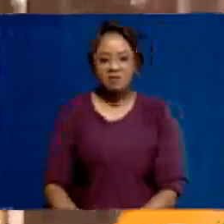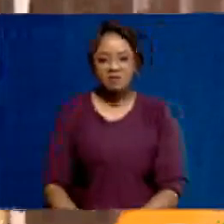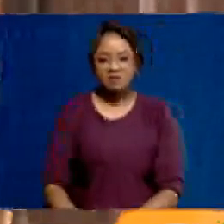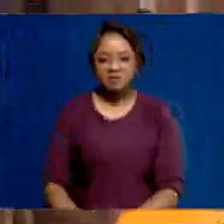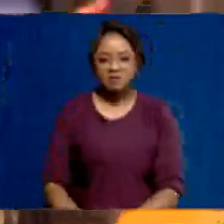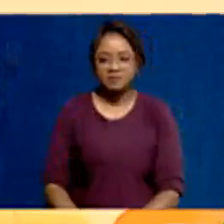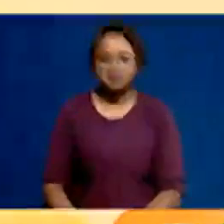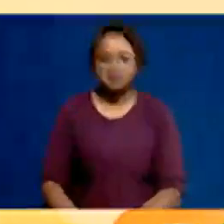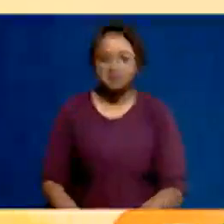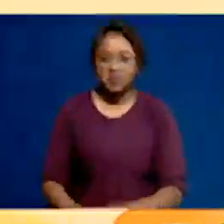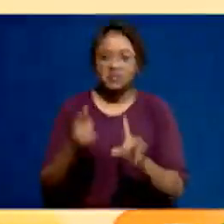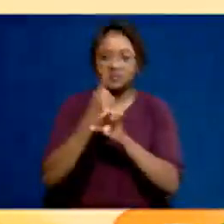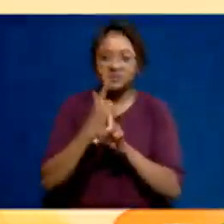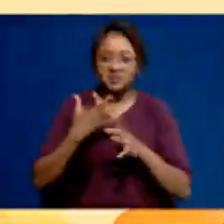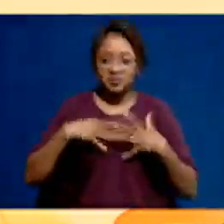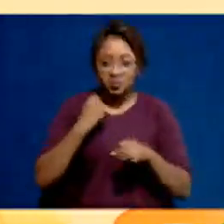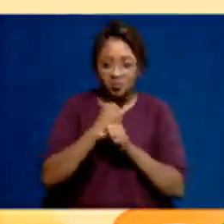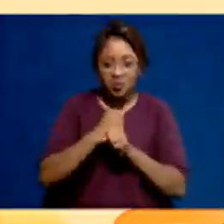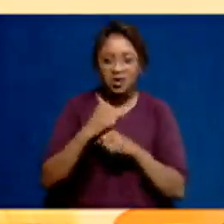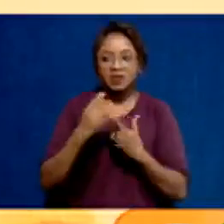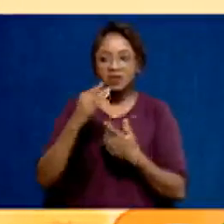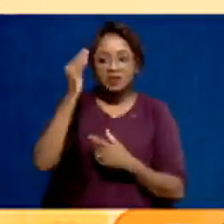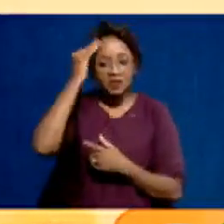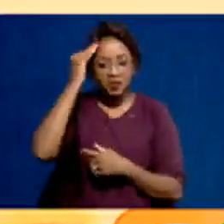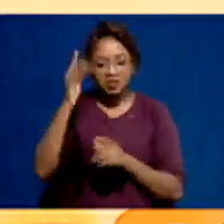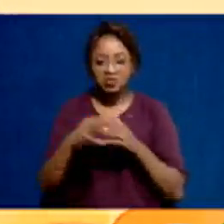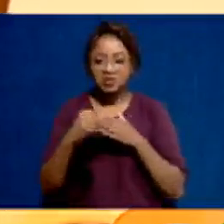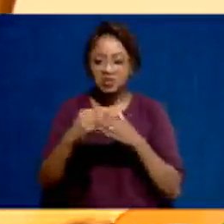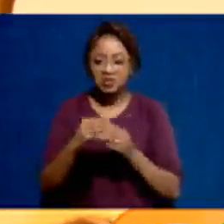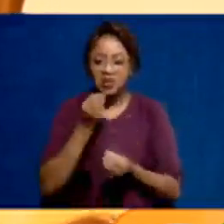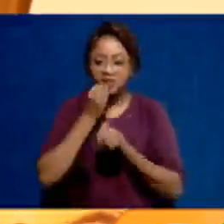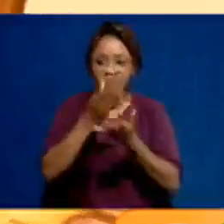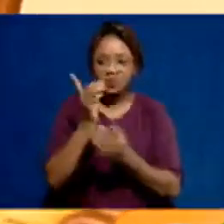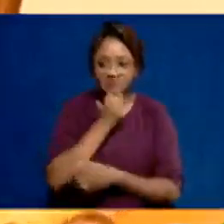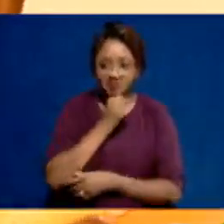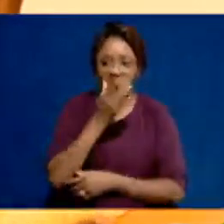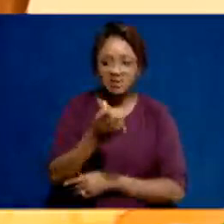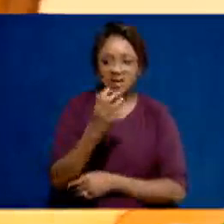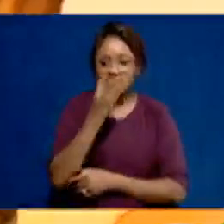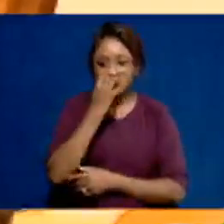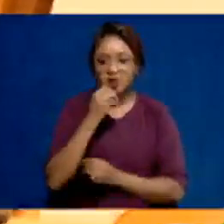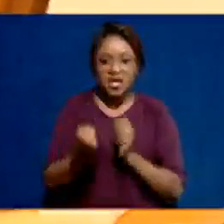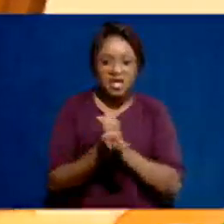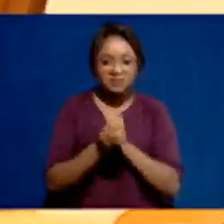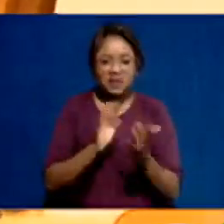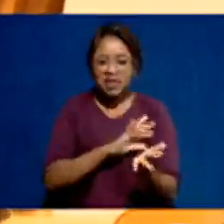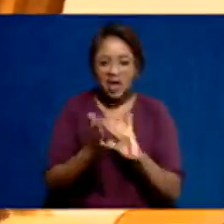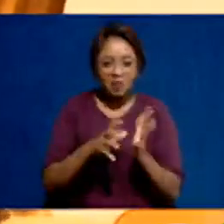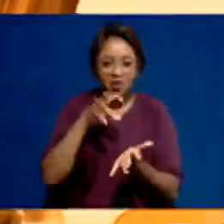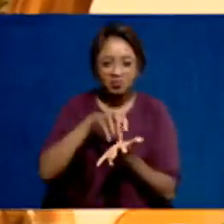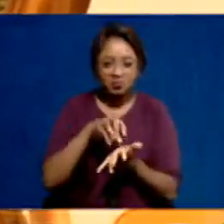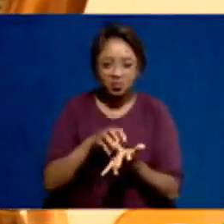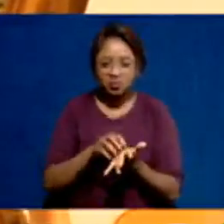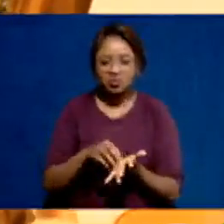Kati ya maafisa wakuu wa elimu wakiongozwa na Ezekiel Machogu na Rais William Ruto ulifikisha habari kwa rais kuhusiana na matokeo ya wanafunzi waliofanya